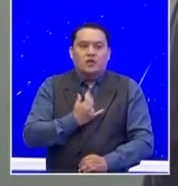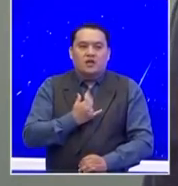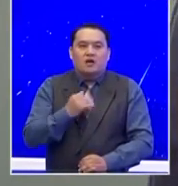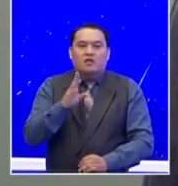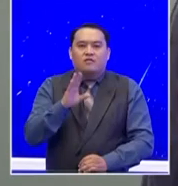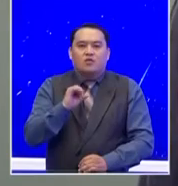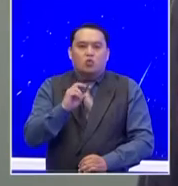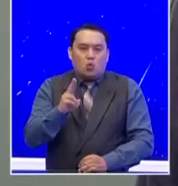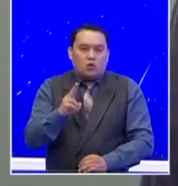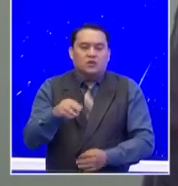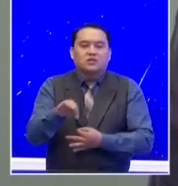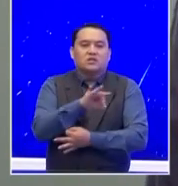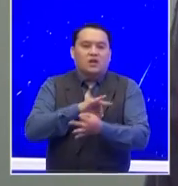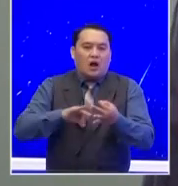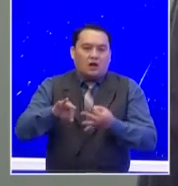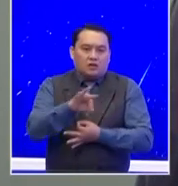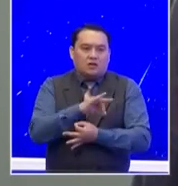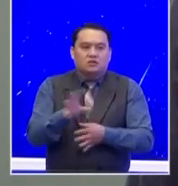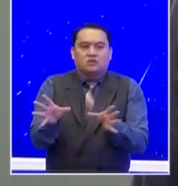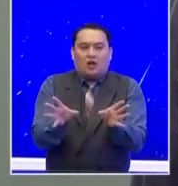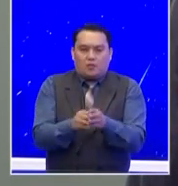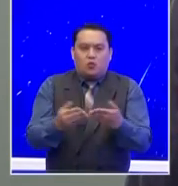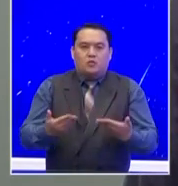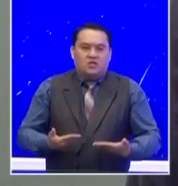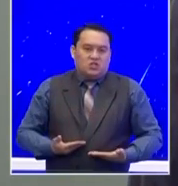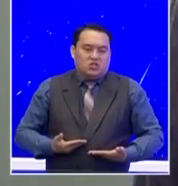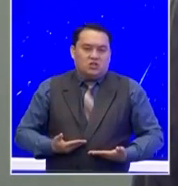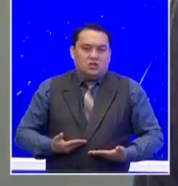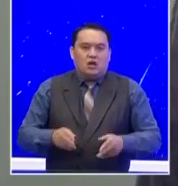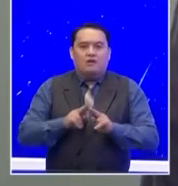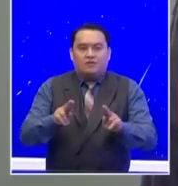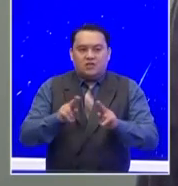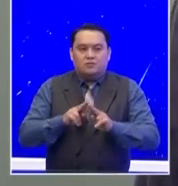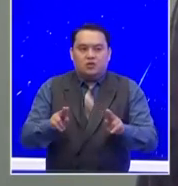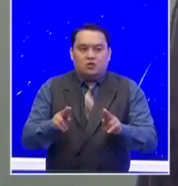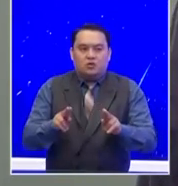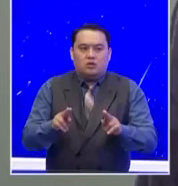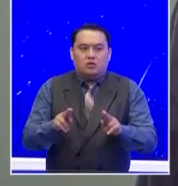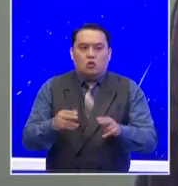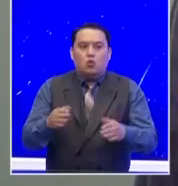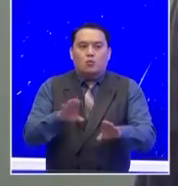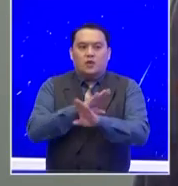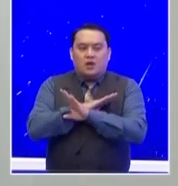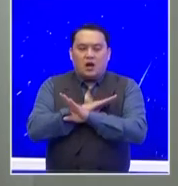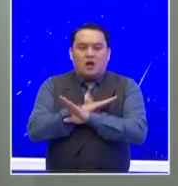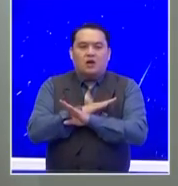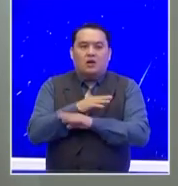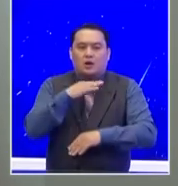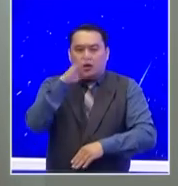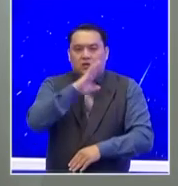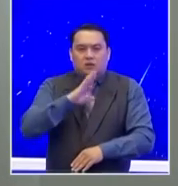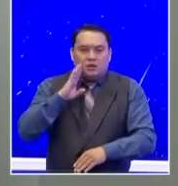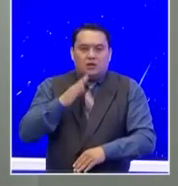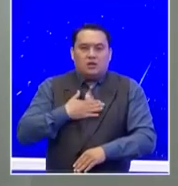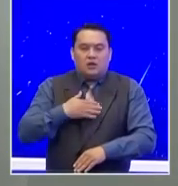одна замужем, на втором, а это со мной. С 10 лет ее воспитываю. И сноха умерла, и сын умер. Так что большое